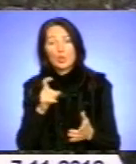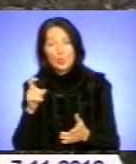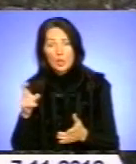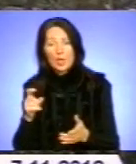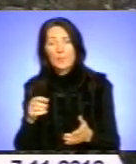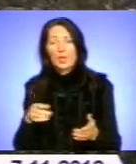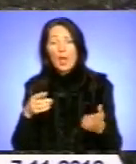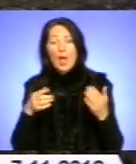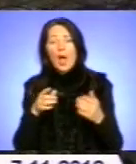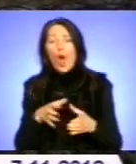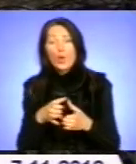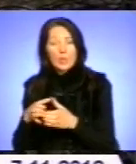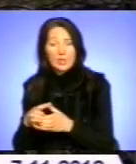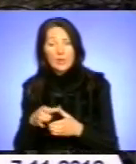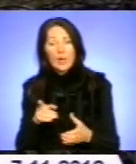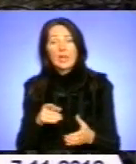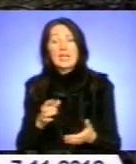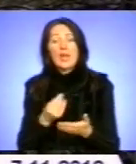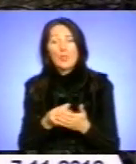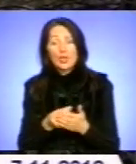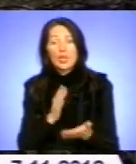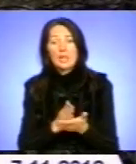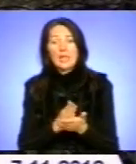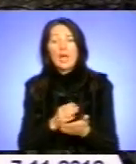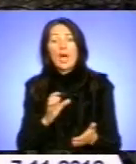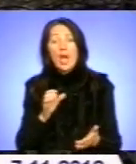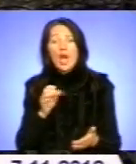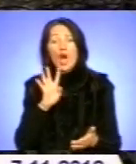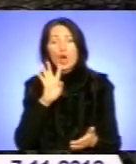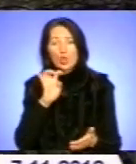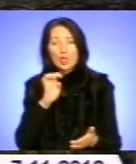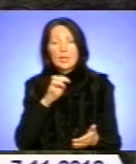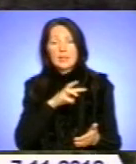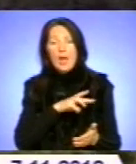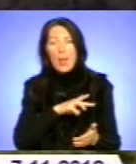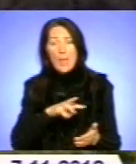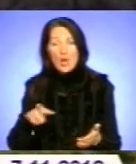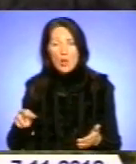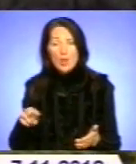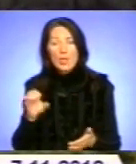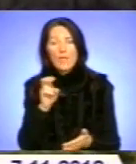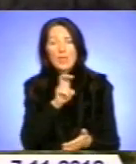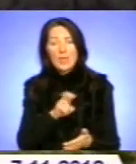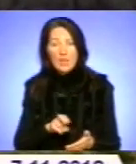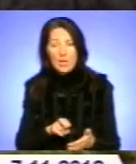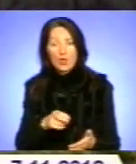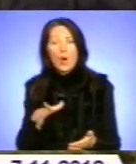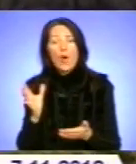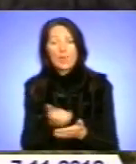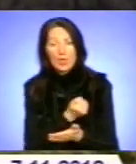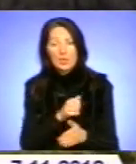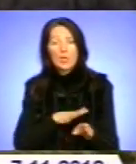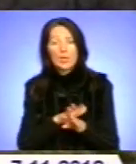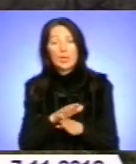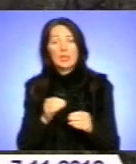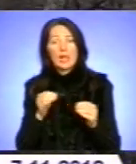бюджет становить астрономічну суму – 400 мільйонів євро, 4 мільярди гривень, вдалося реалізувати десятки проєктів, серед яких